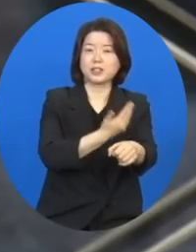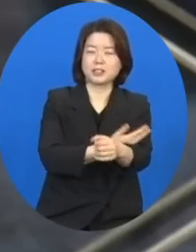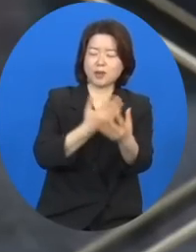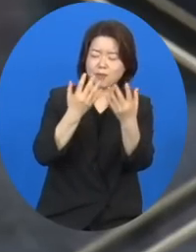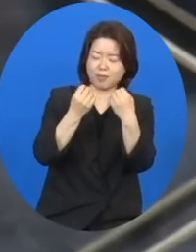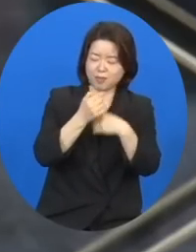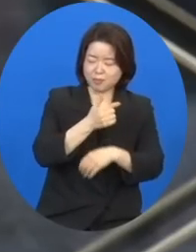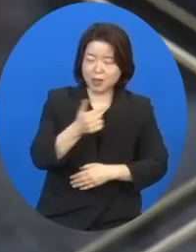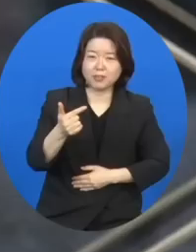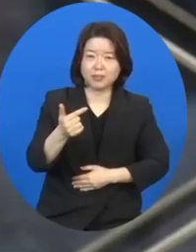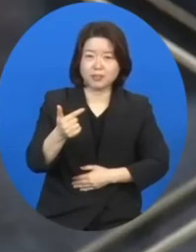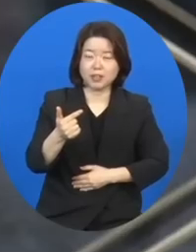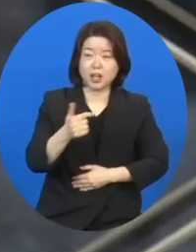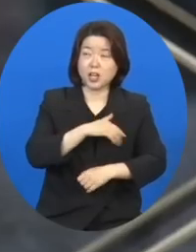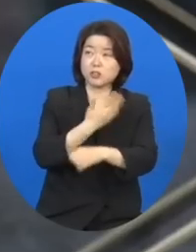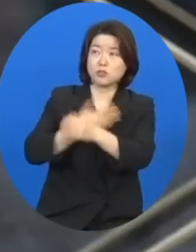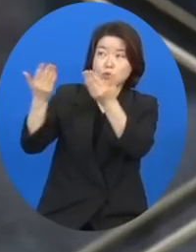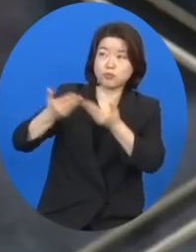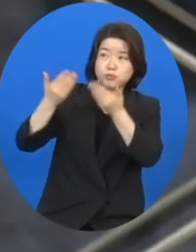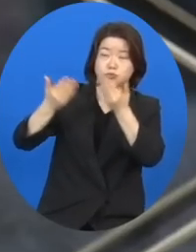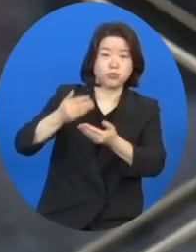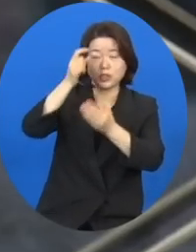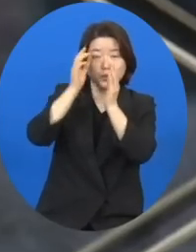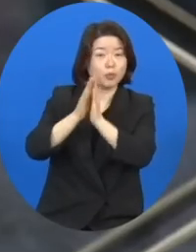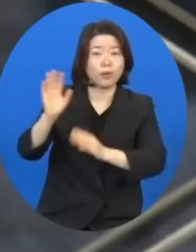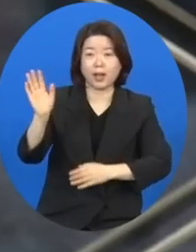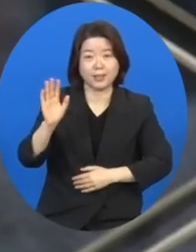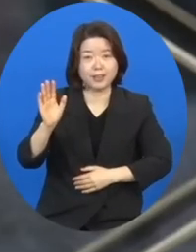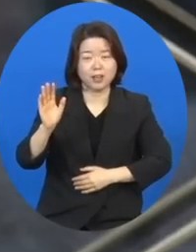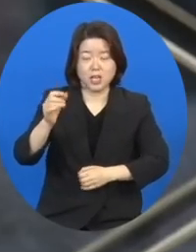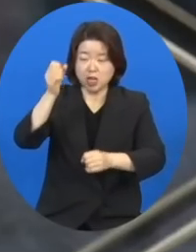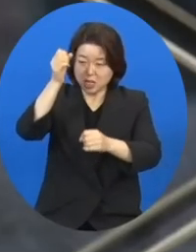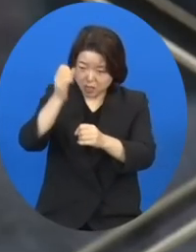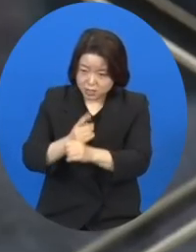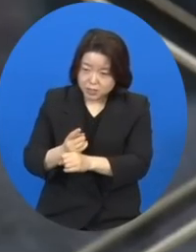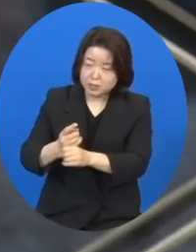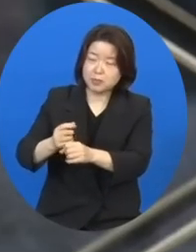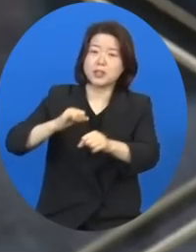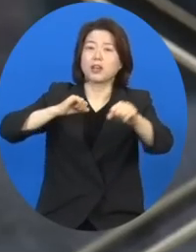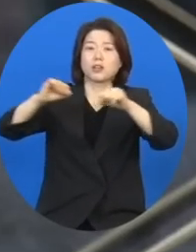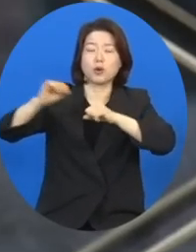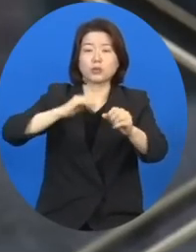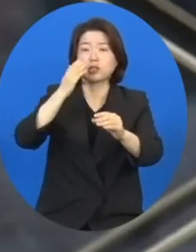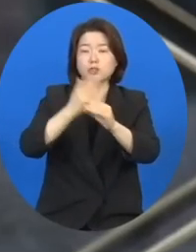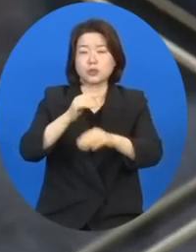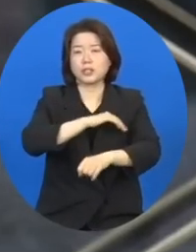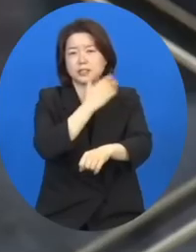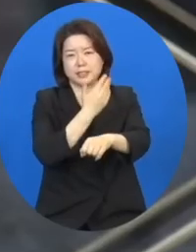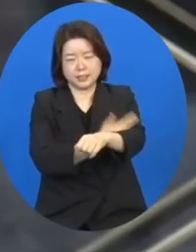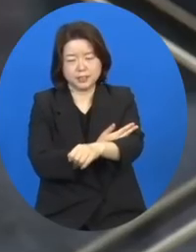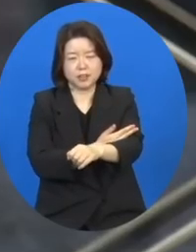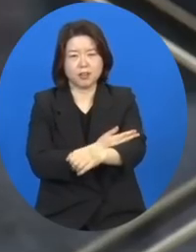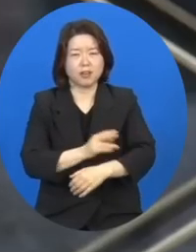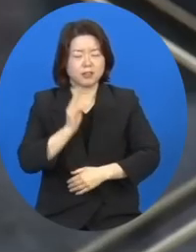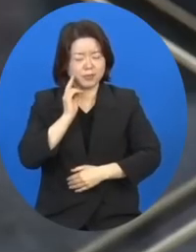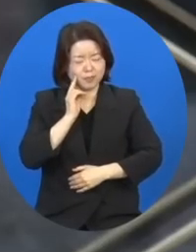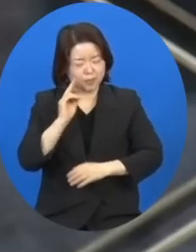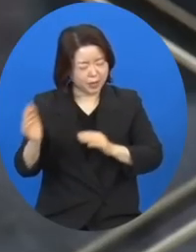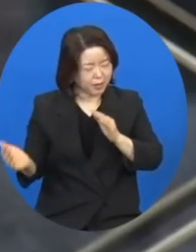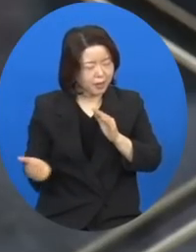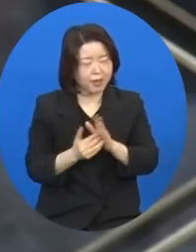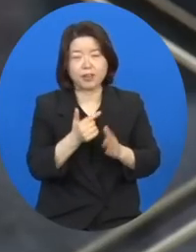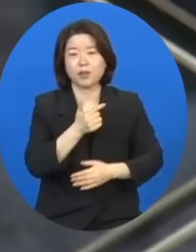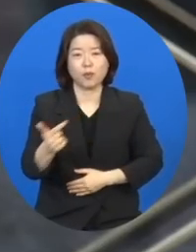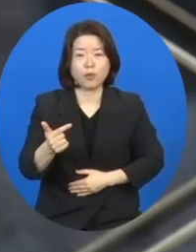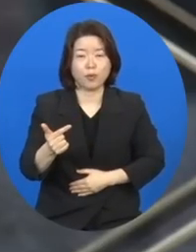능력 부어주세요라고 기도하는 것이 아니고 이미 우리에게 역사하고 있는 그 능력이 지극히 크다는 것을